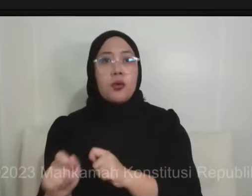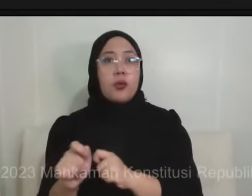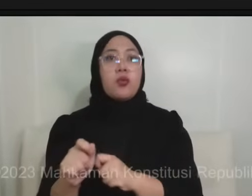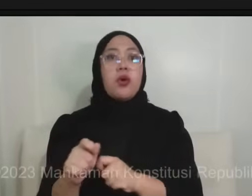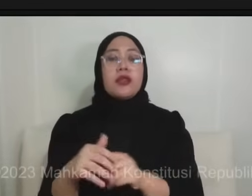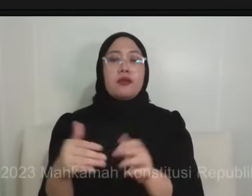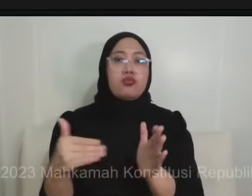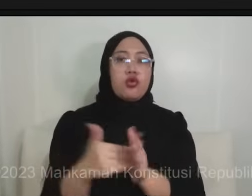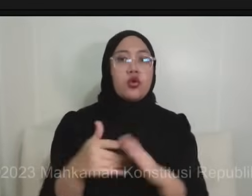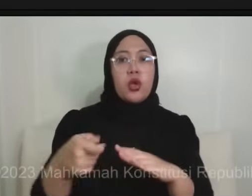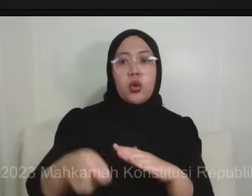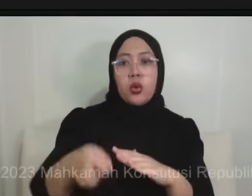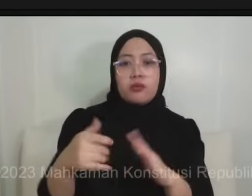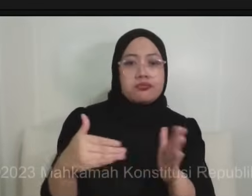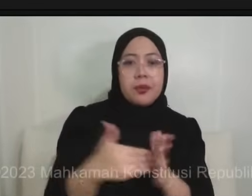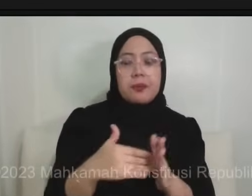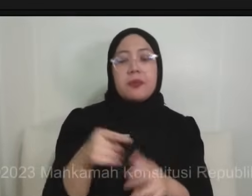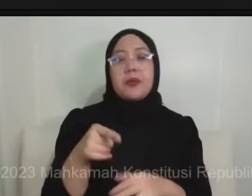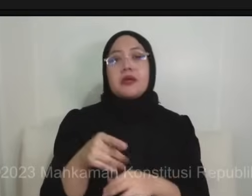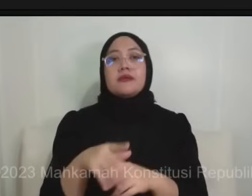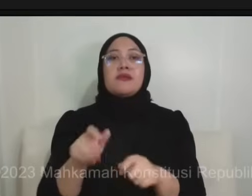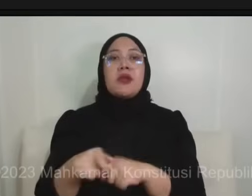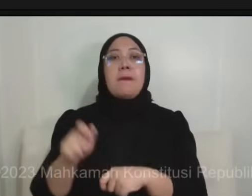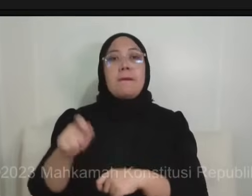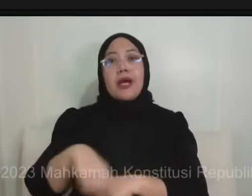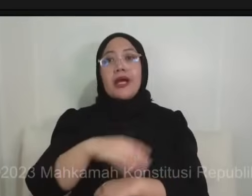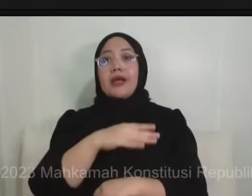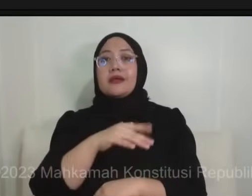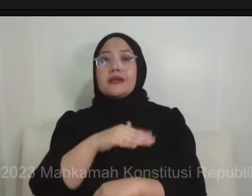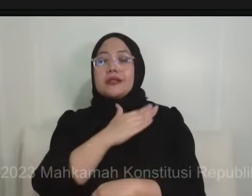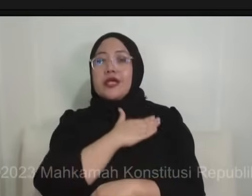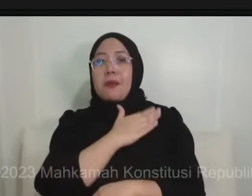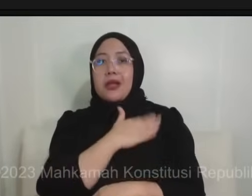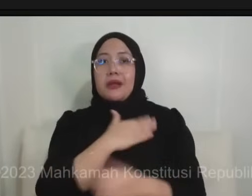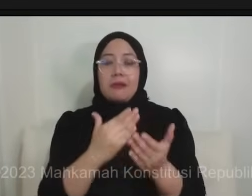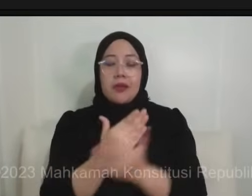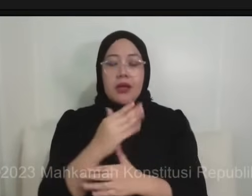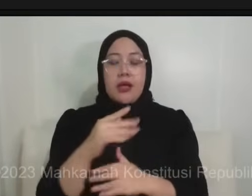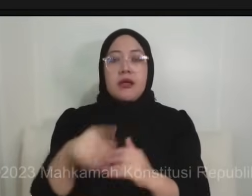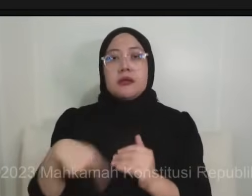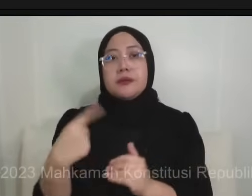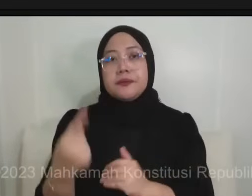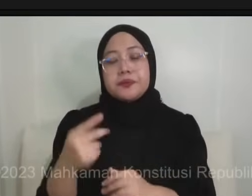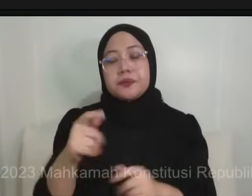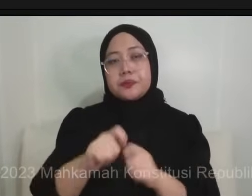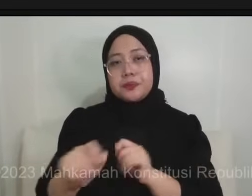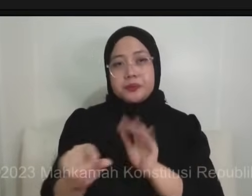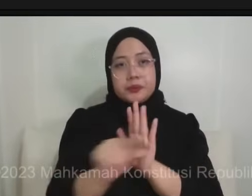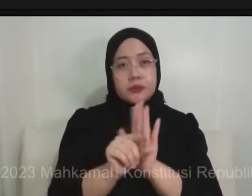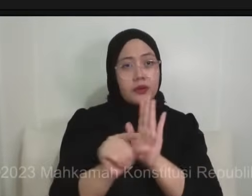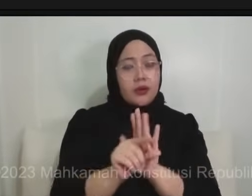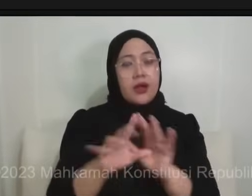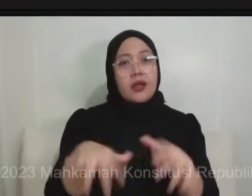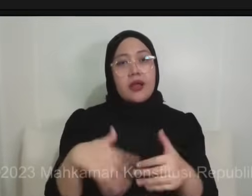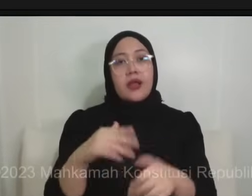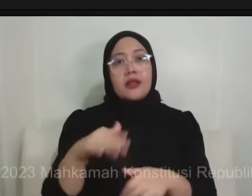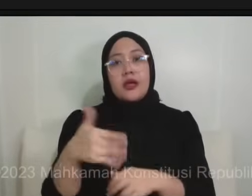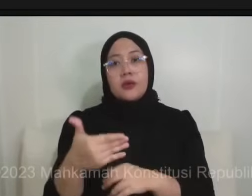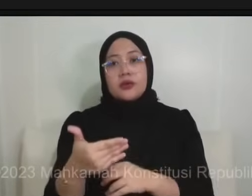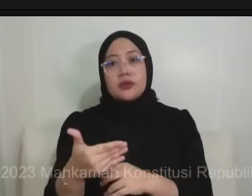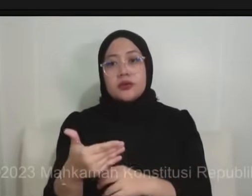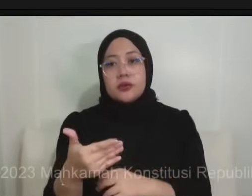hukum merupakan penyalahgunaan kewenangan melampaui keundangan pembentuk undang-undang thement the power